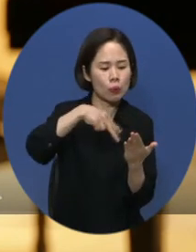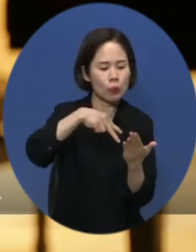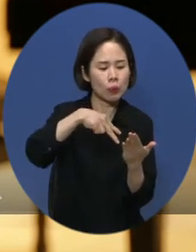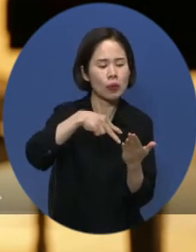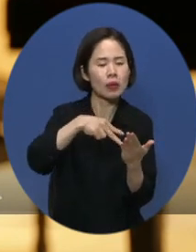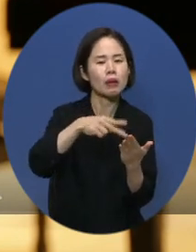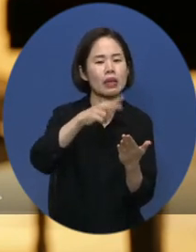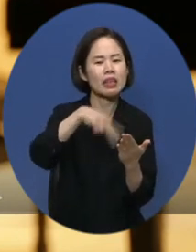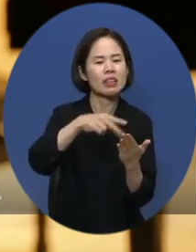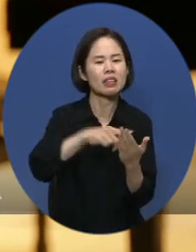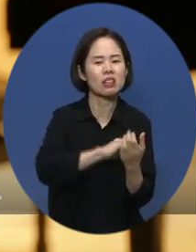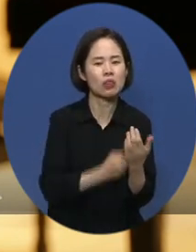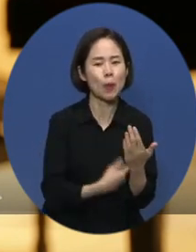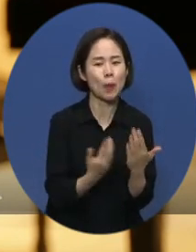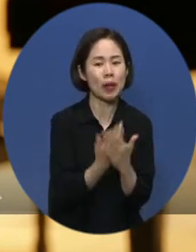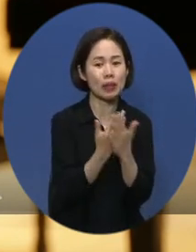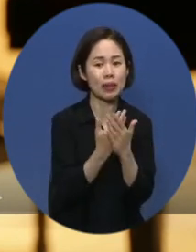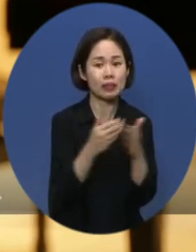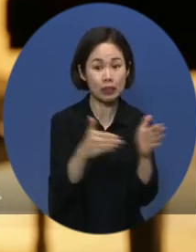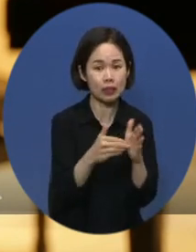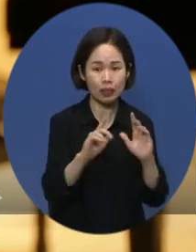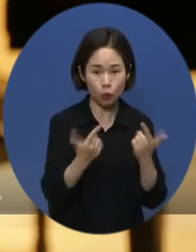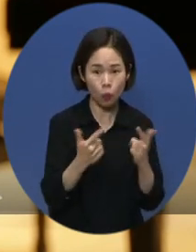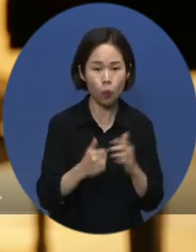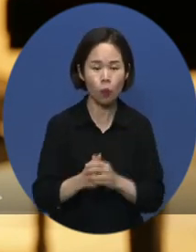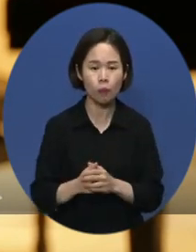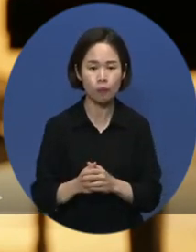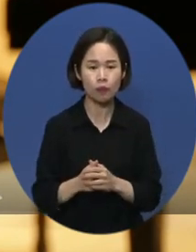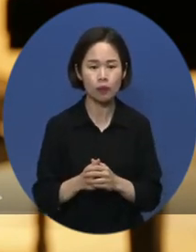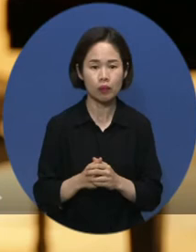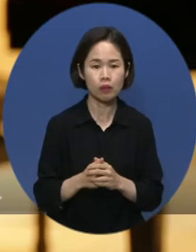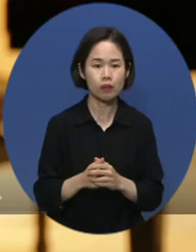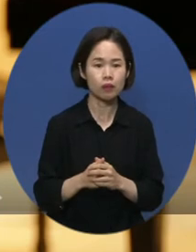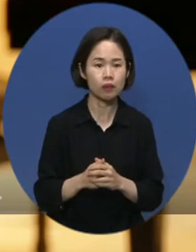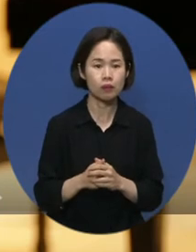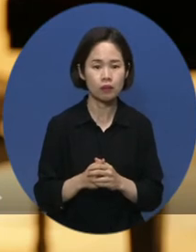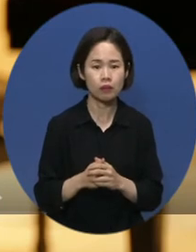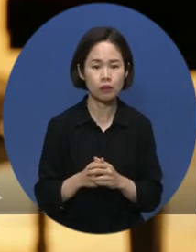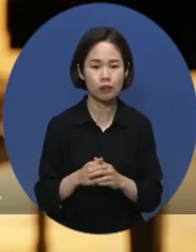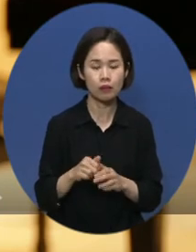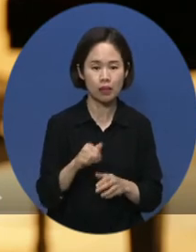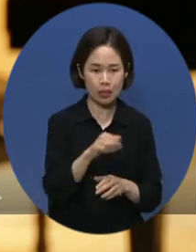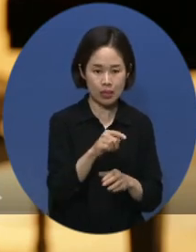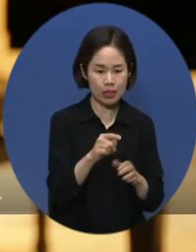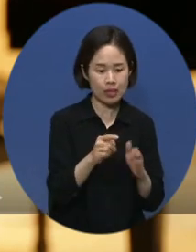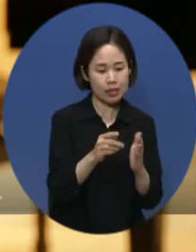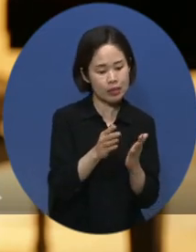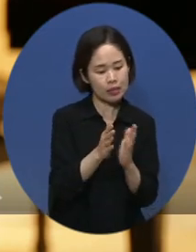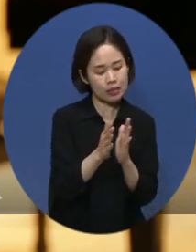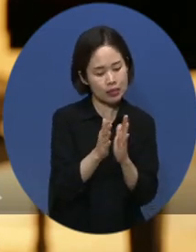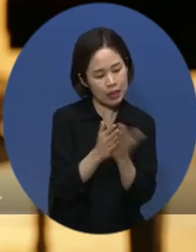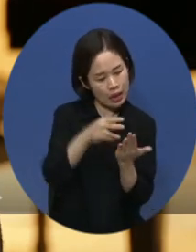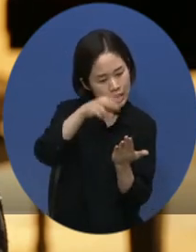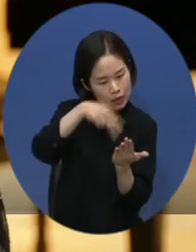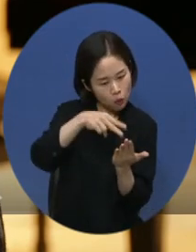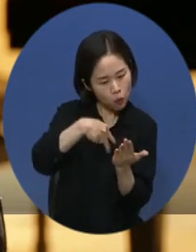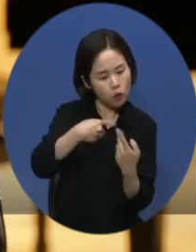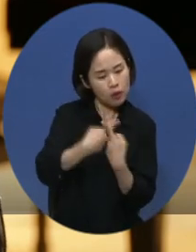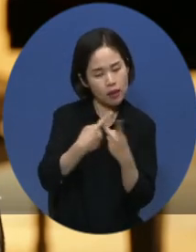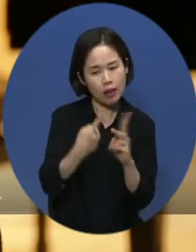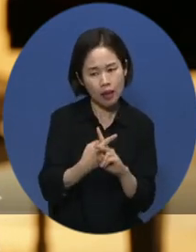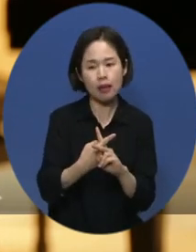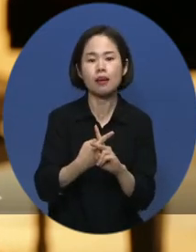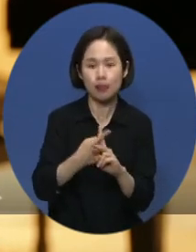이런 정보 접근권의 어떤 그 자료가 되는 읽기 쉬운 자료를 접함으로 인해서